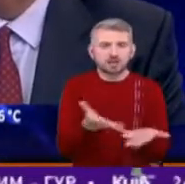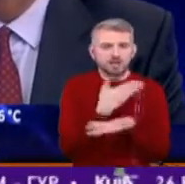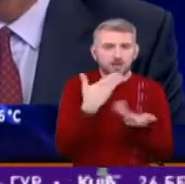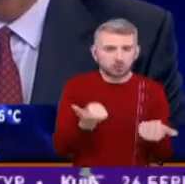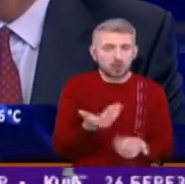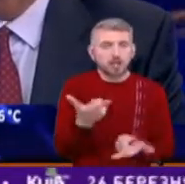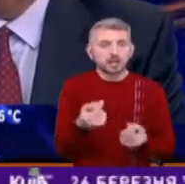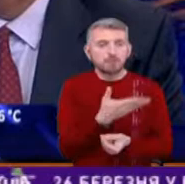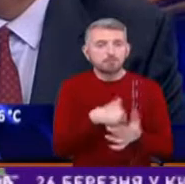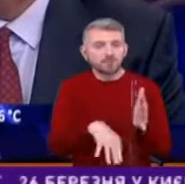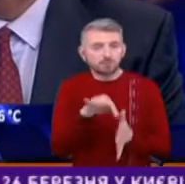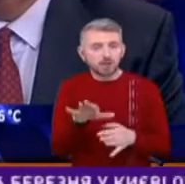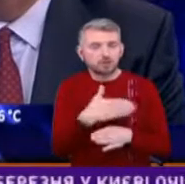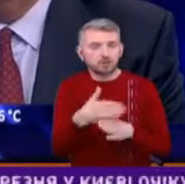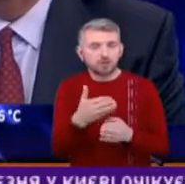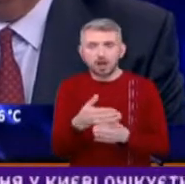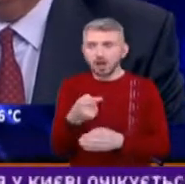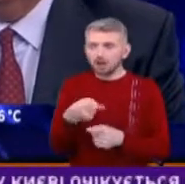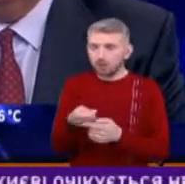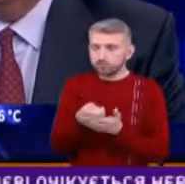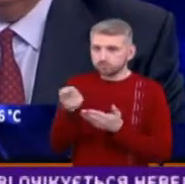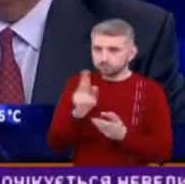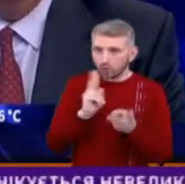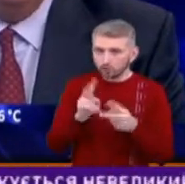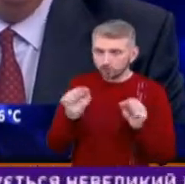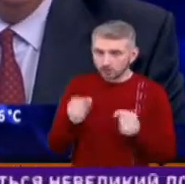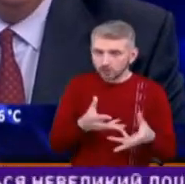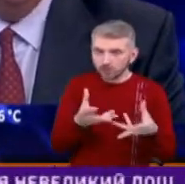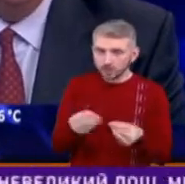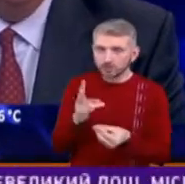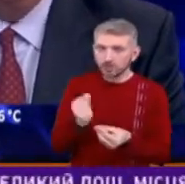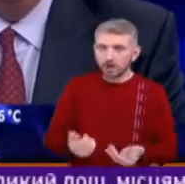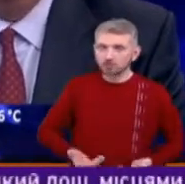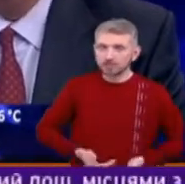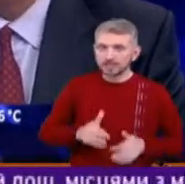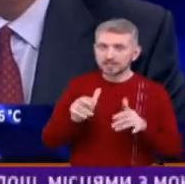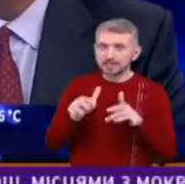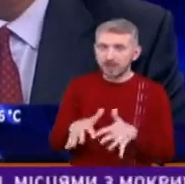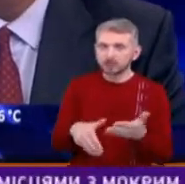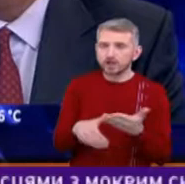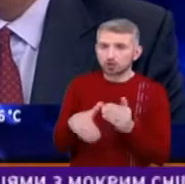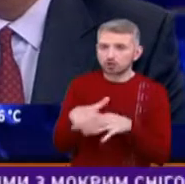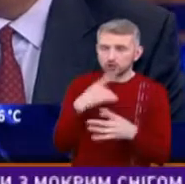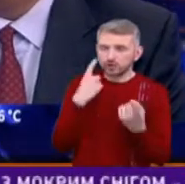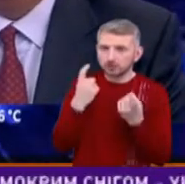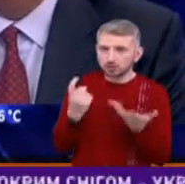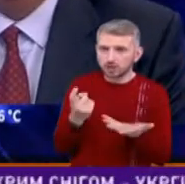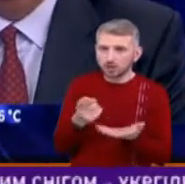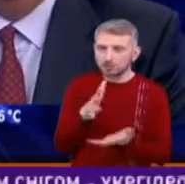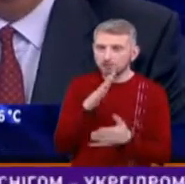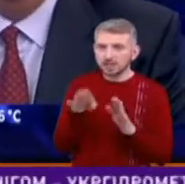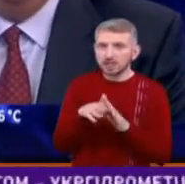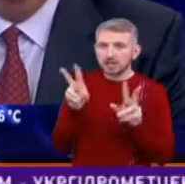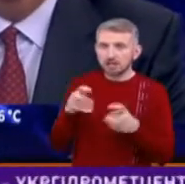би ми вибирали між позитивною програмою. Цей позов може якось вплинути на життєдіяльність засобу масової інформації під